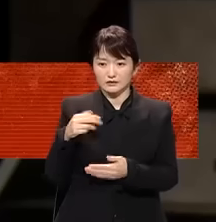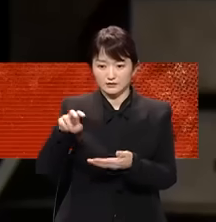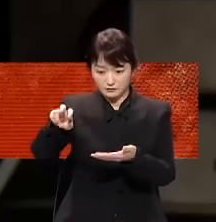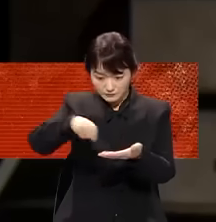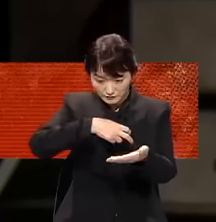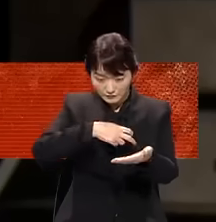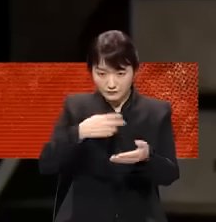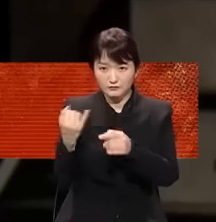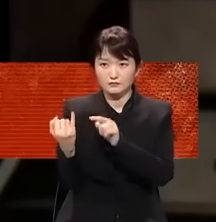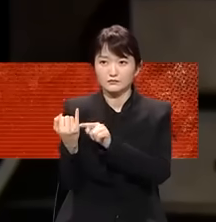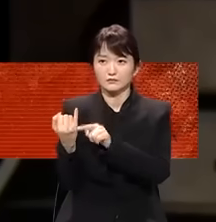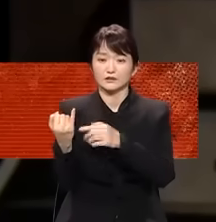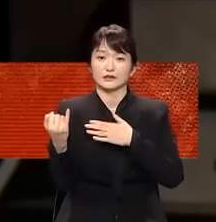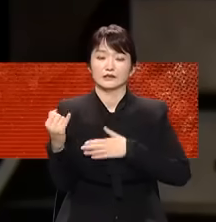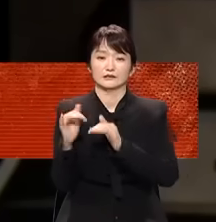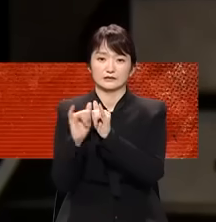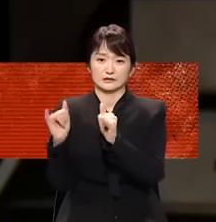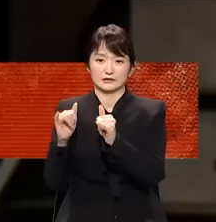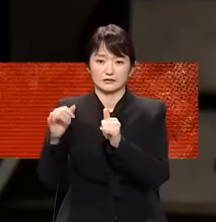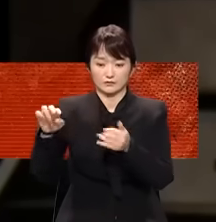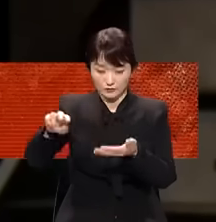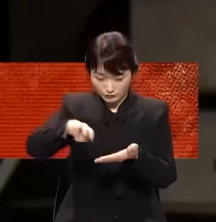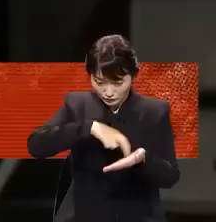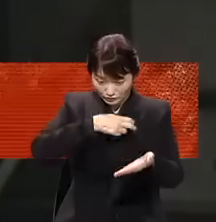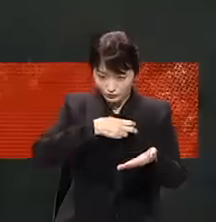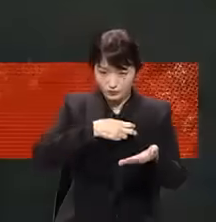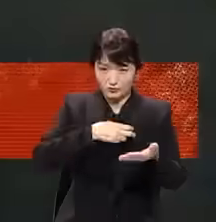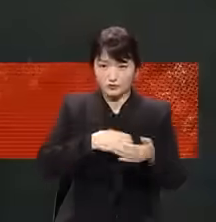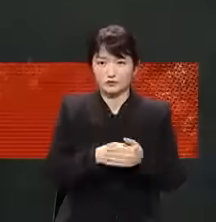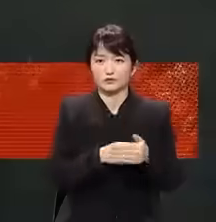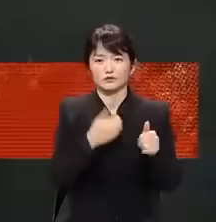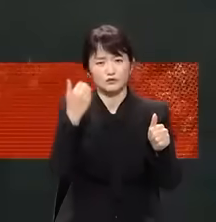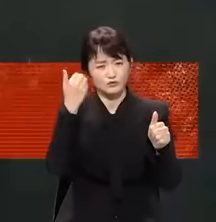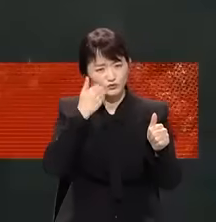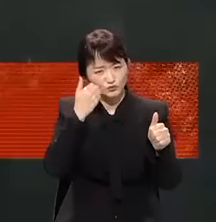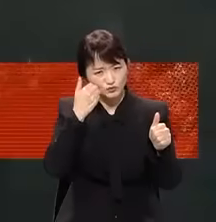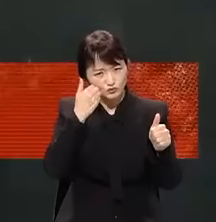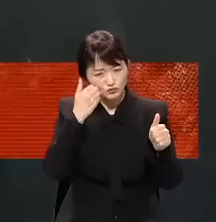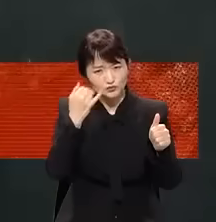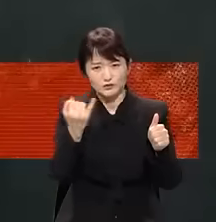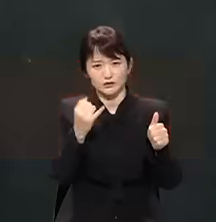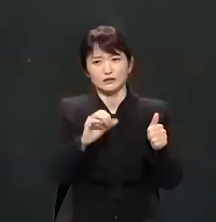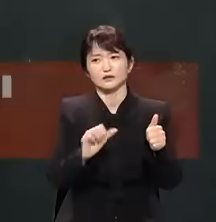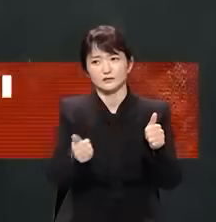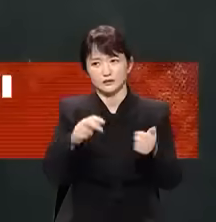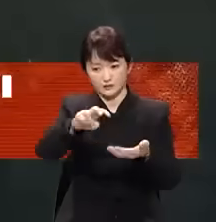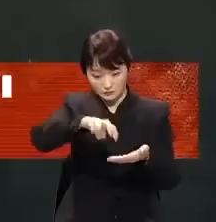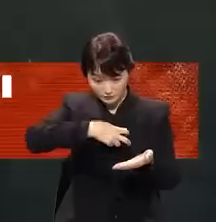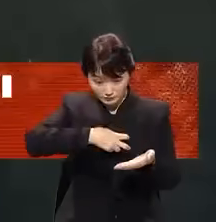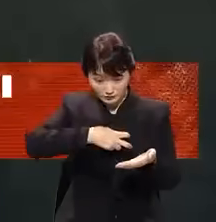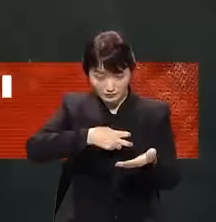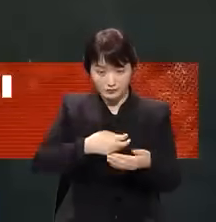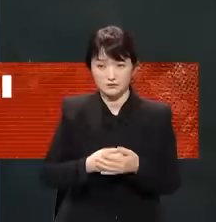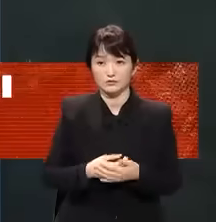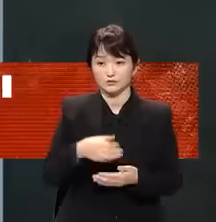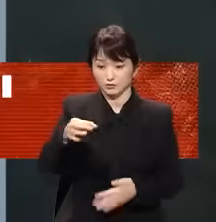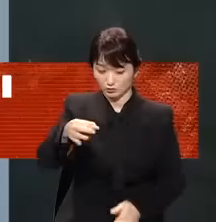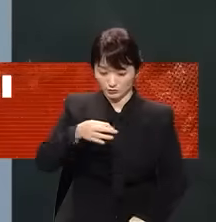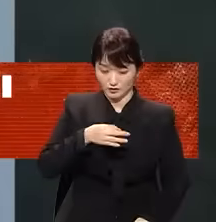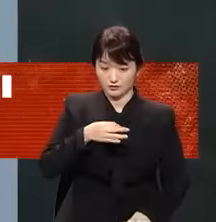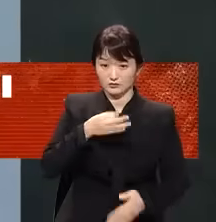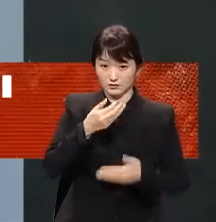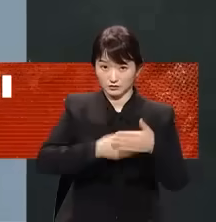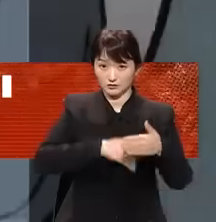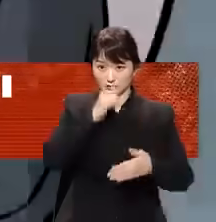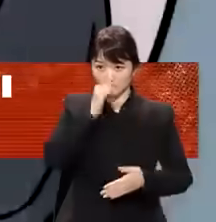일단은 그 여성의 지인으로부터 문자가 왔어요 그서 누구누구 씨가 사망했습니다 이렇게 왔어요 그러니까 받을 돈은 있지만 그래도